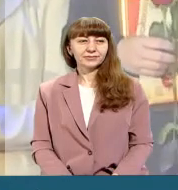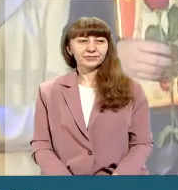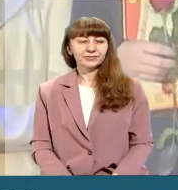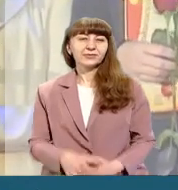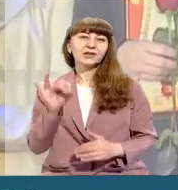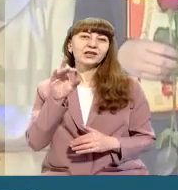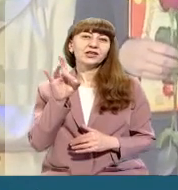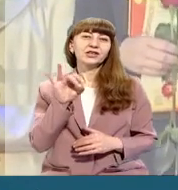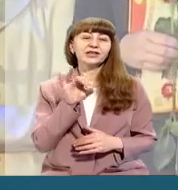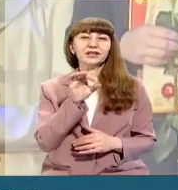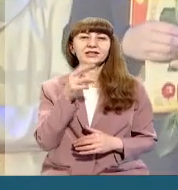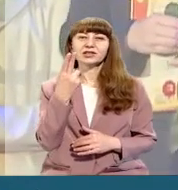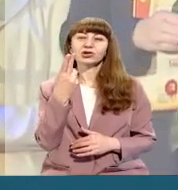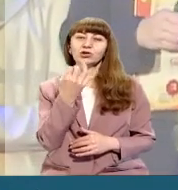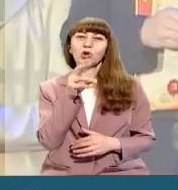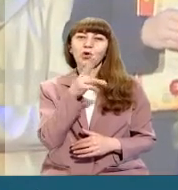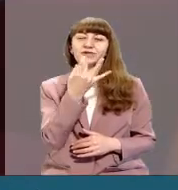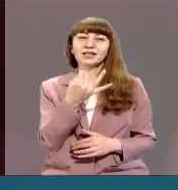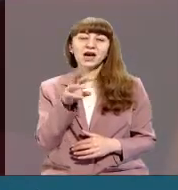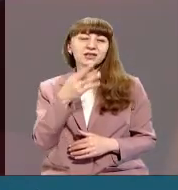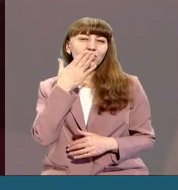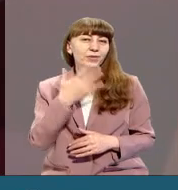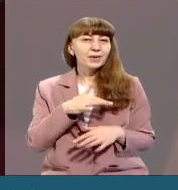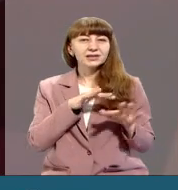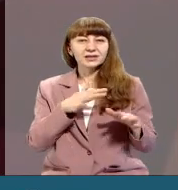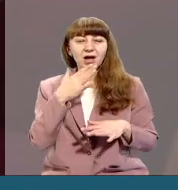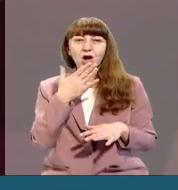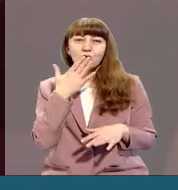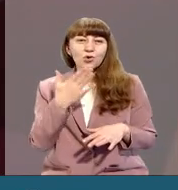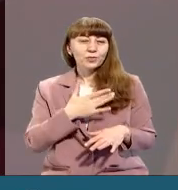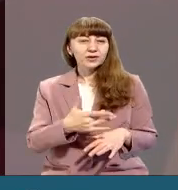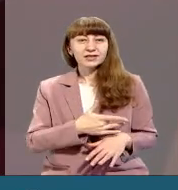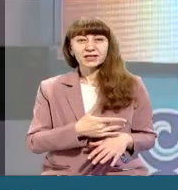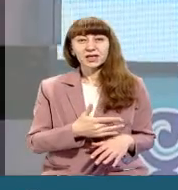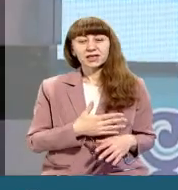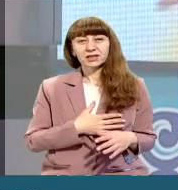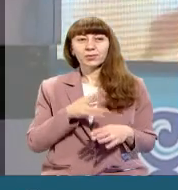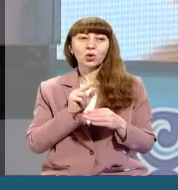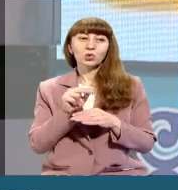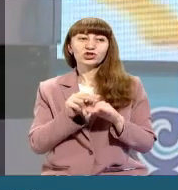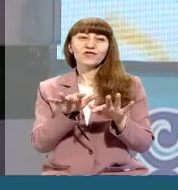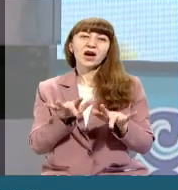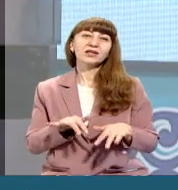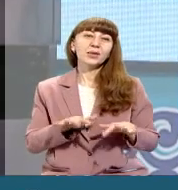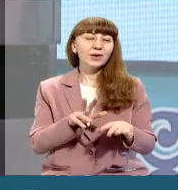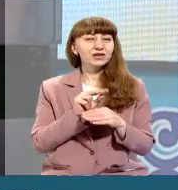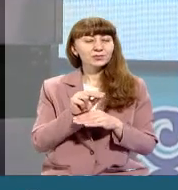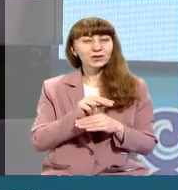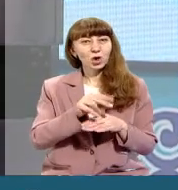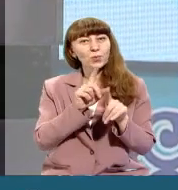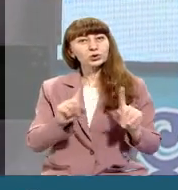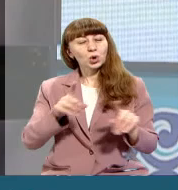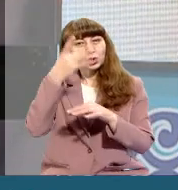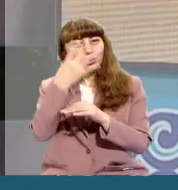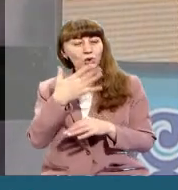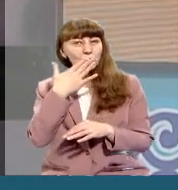Ирина Кловская за любимое дело болеет душой Она преподаёт детям уроки по классу фортепиано воспитывает в них музыкальную культуру